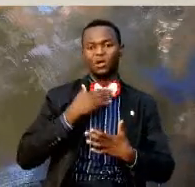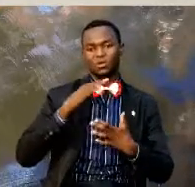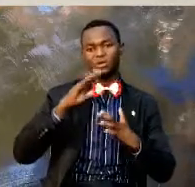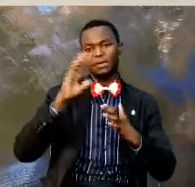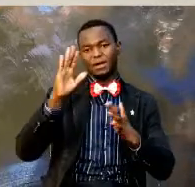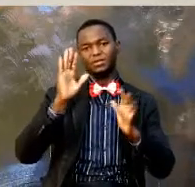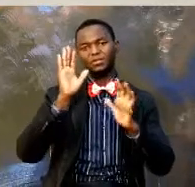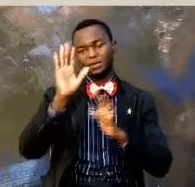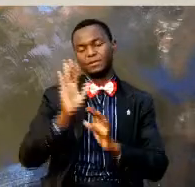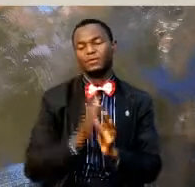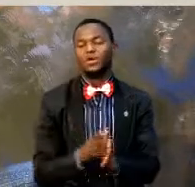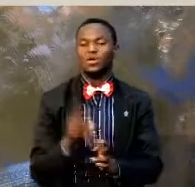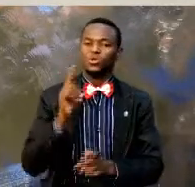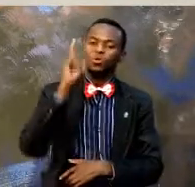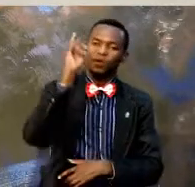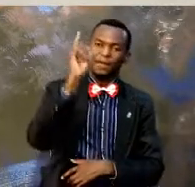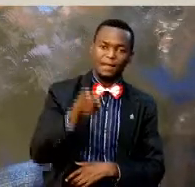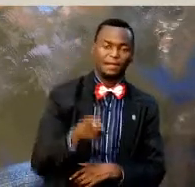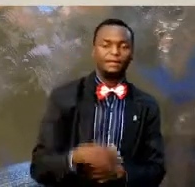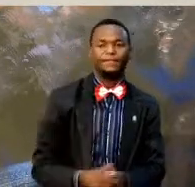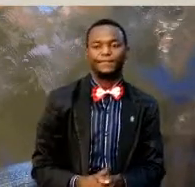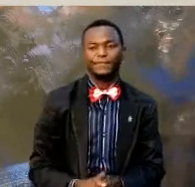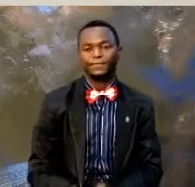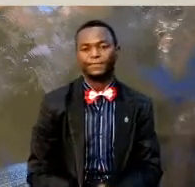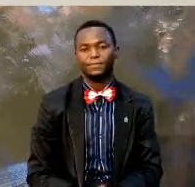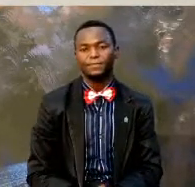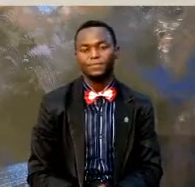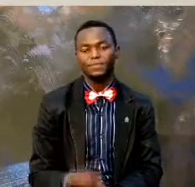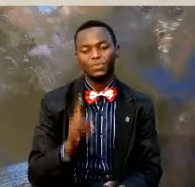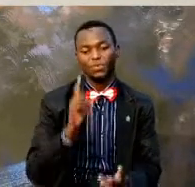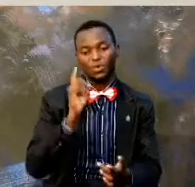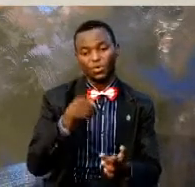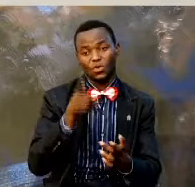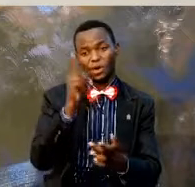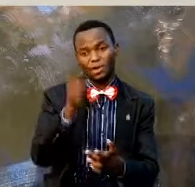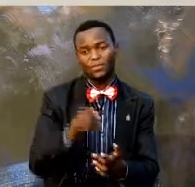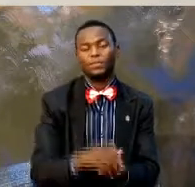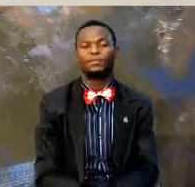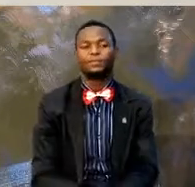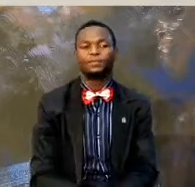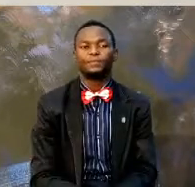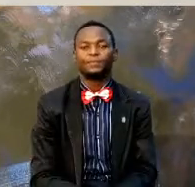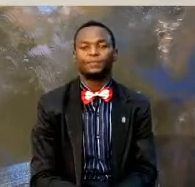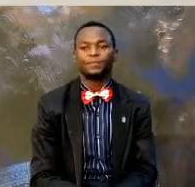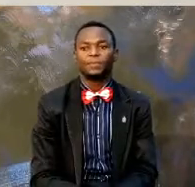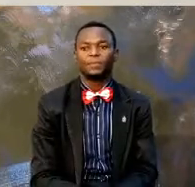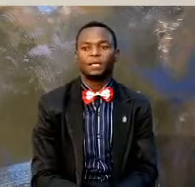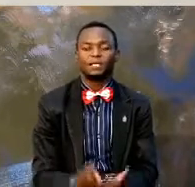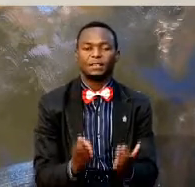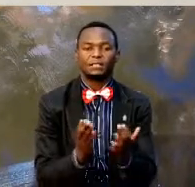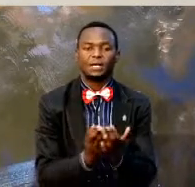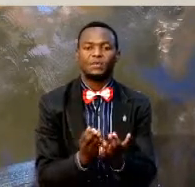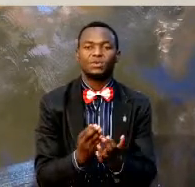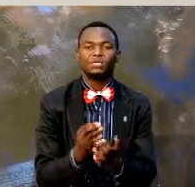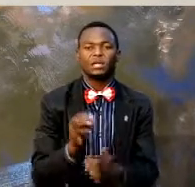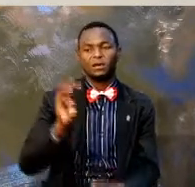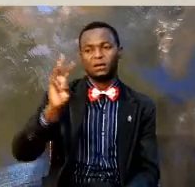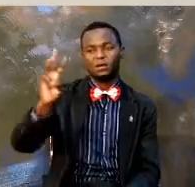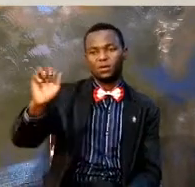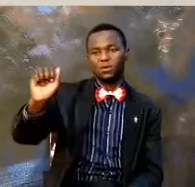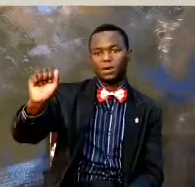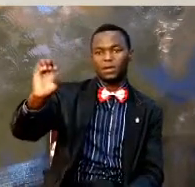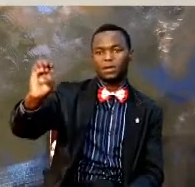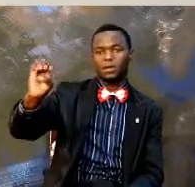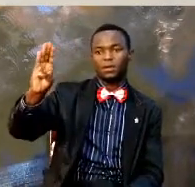pale. Yuko pale. Yuko pale. Katika kitabu cha Waebrania sura ya 10 na